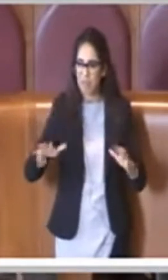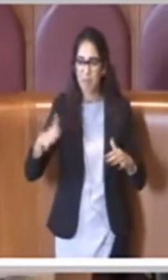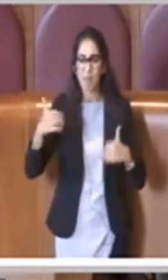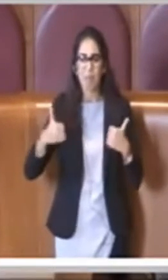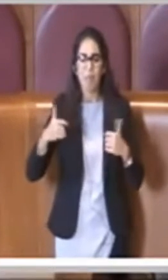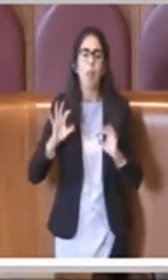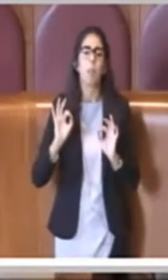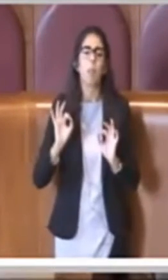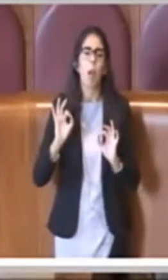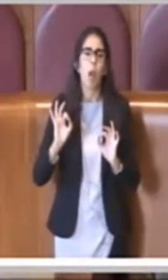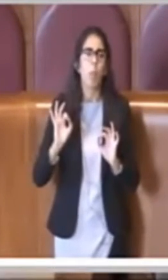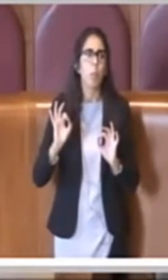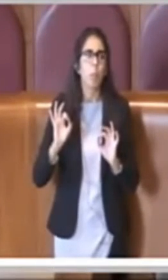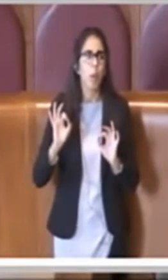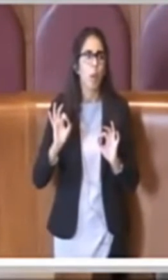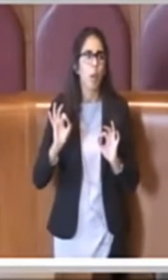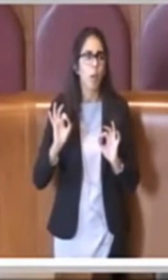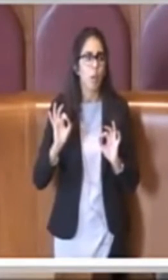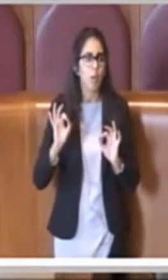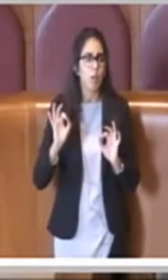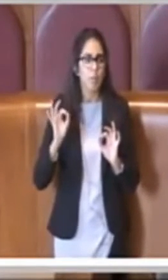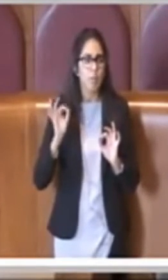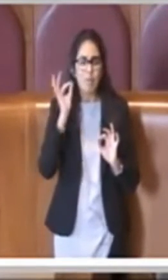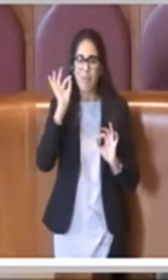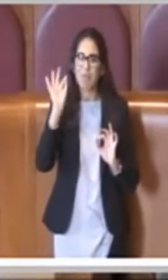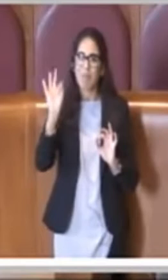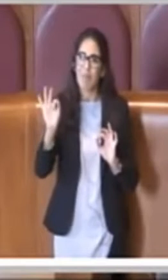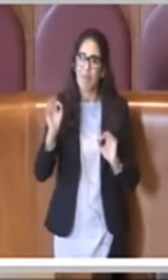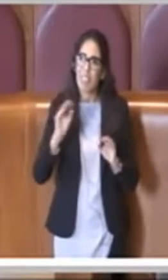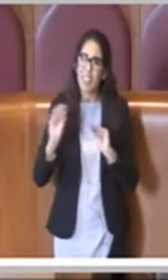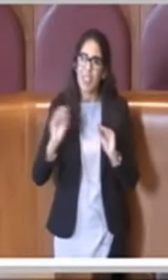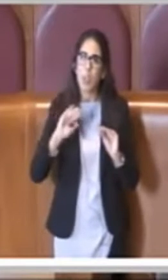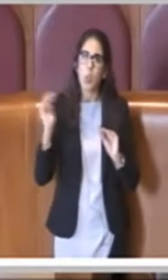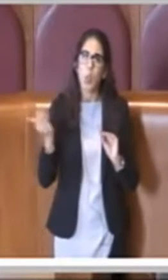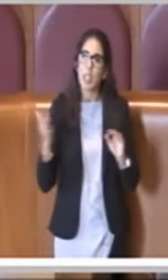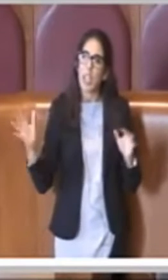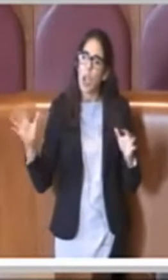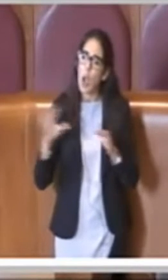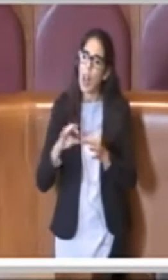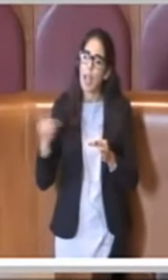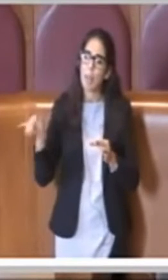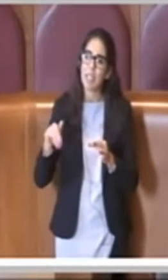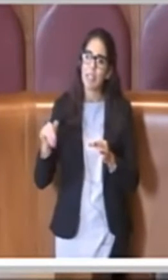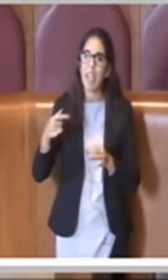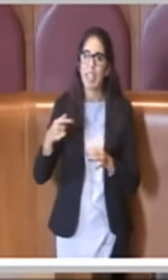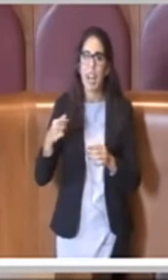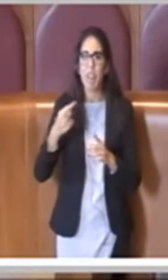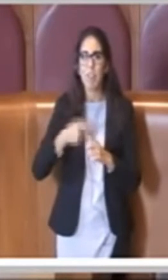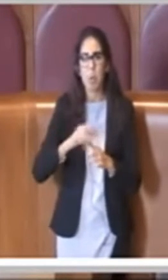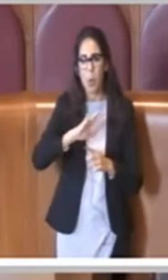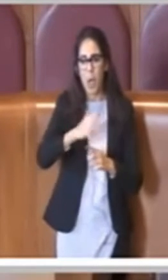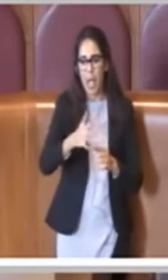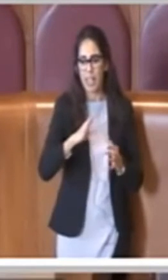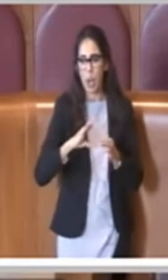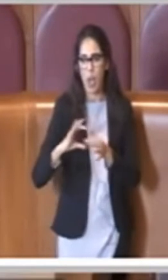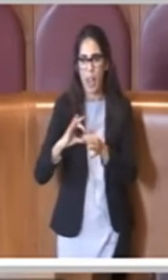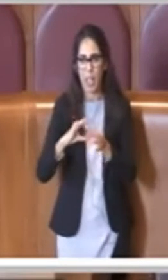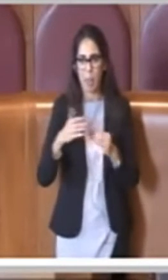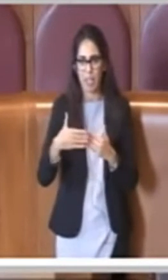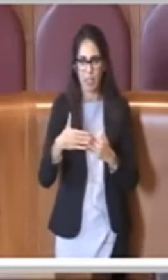proprio per tutti i collegamenti per Via Trevi e i collegamenti limitrofi. Poi